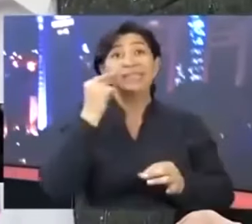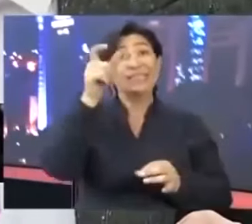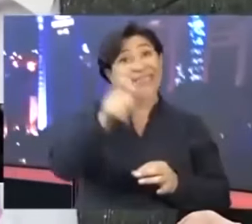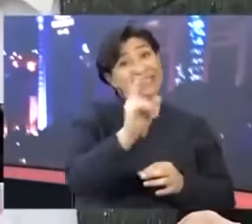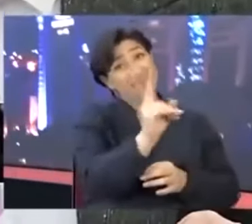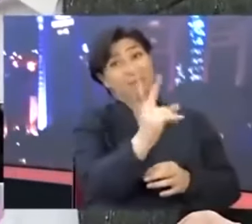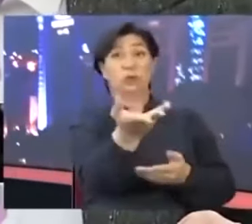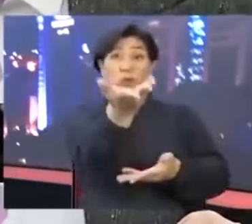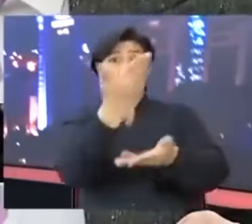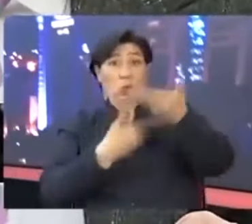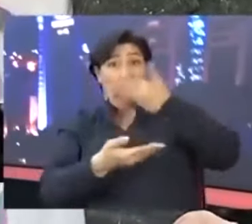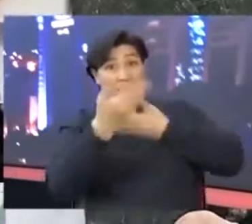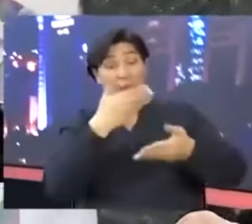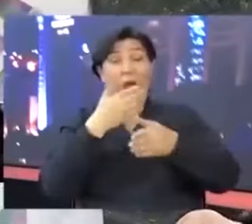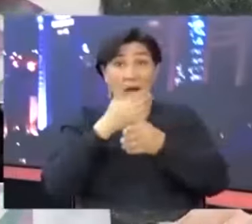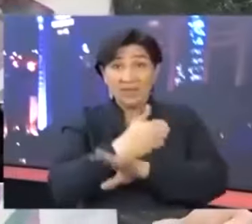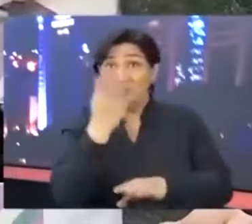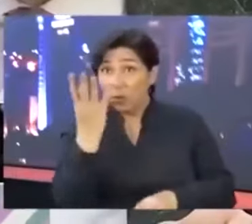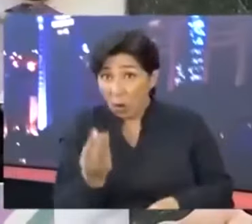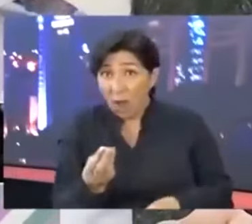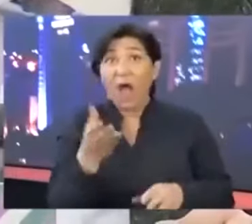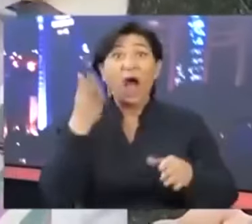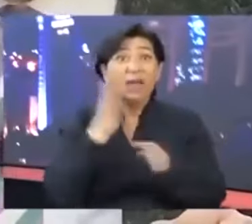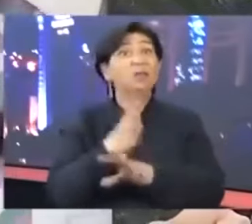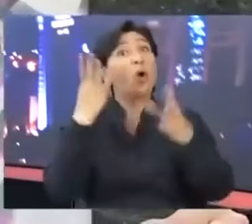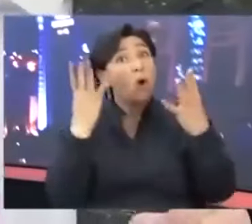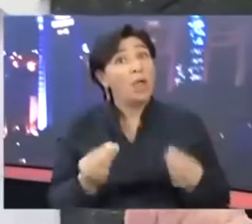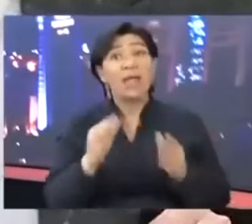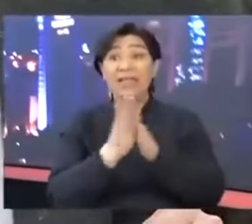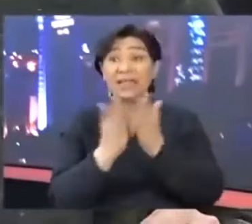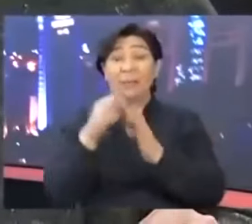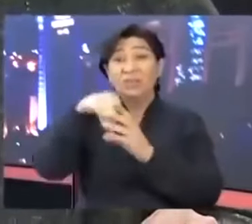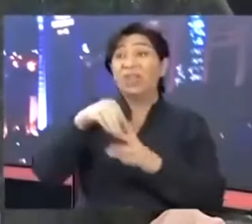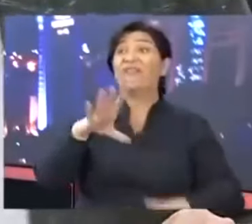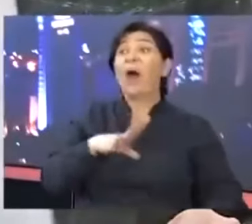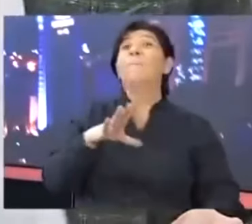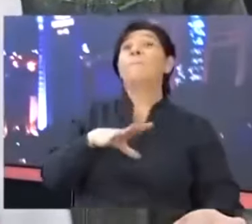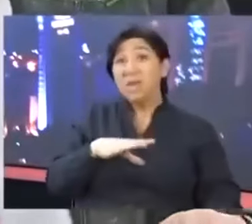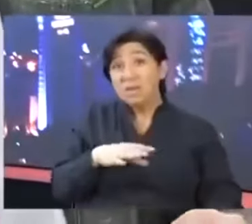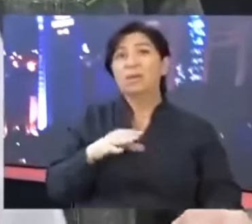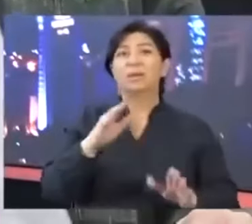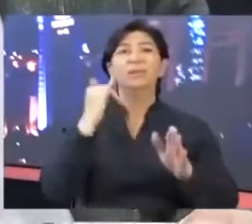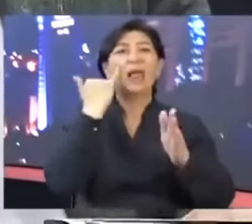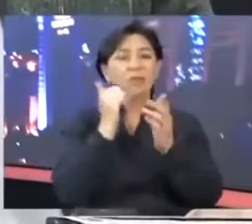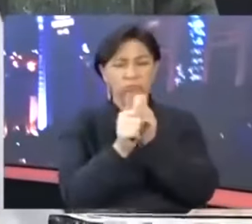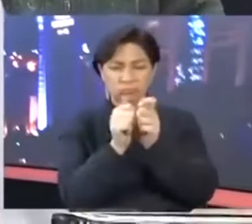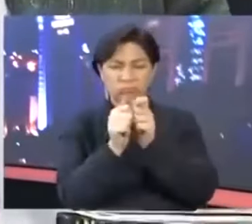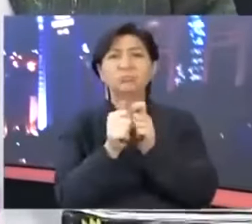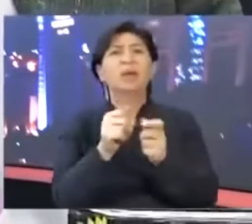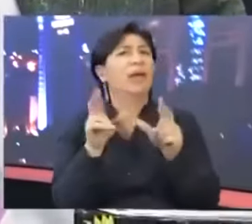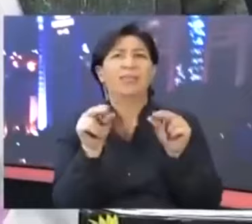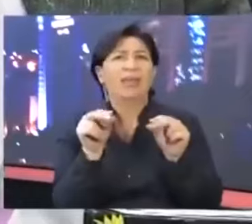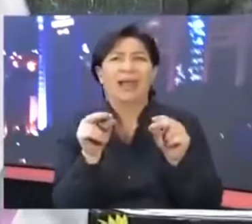söylediği acaba asıl olan da asl olan da asıl kitapta var mıdır diye elimizde telefondan aratak